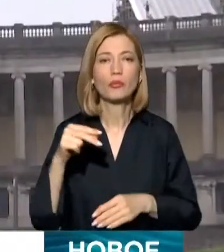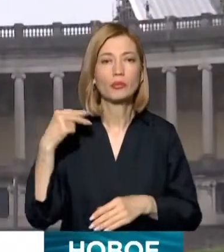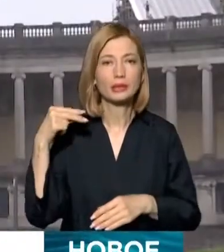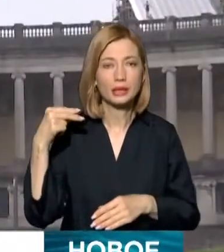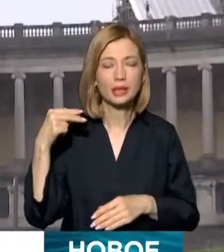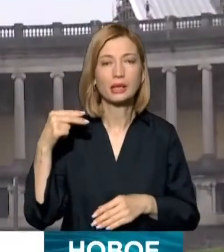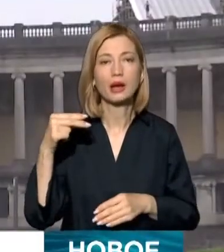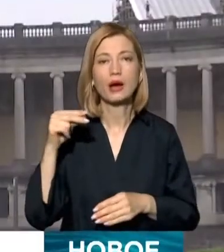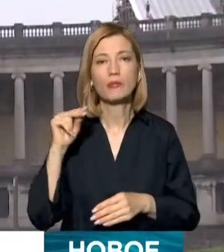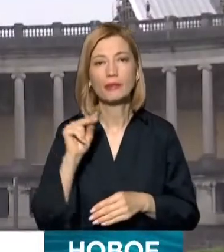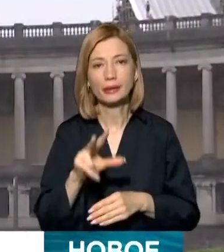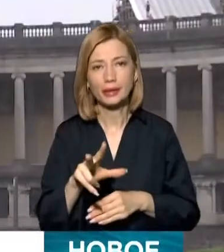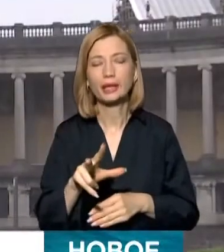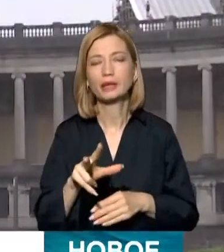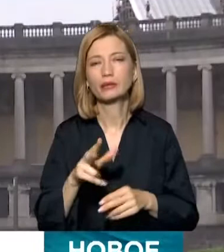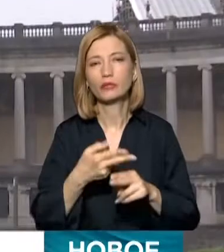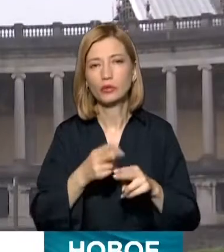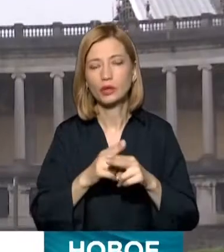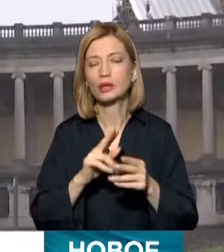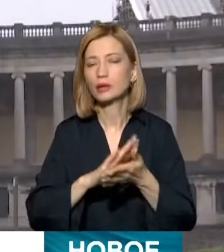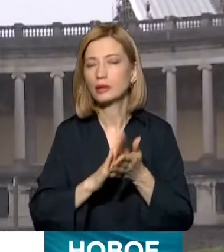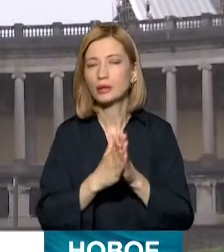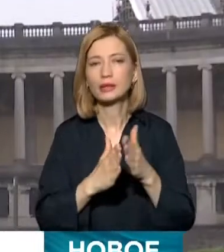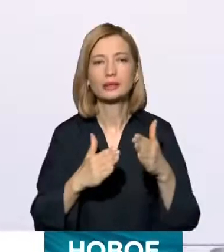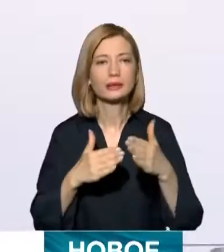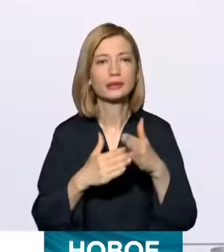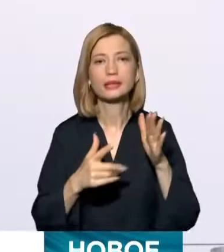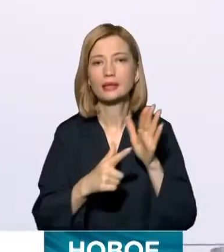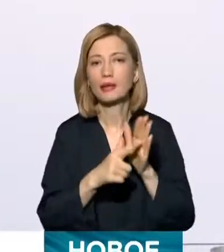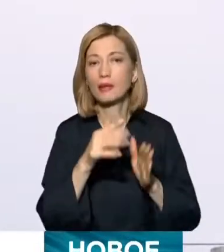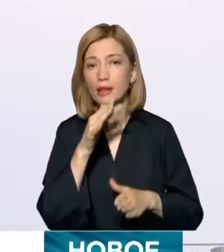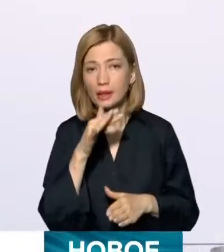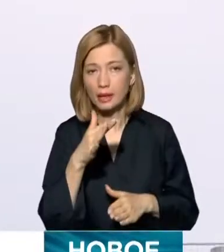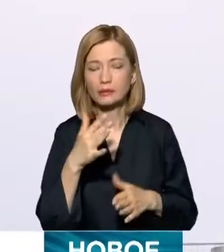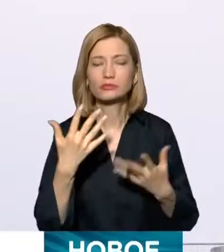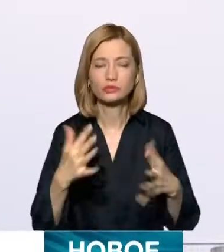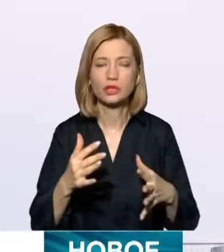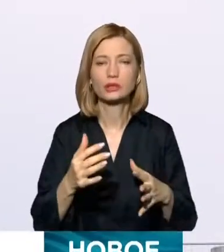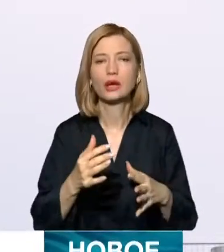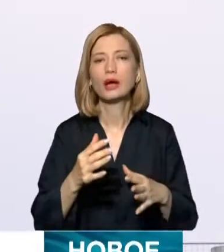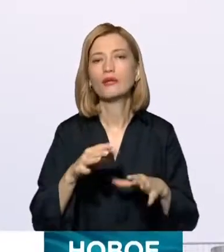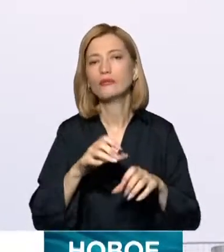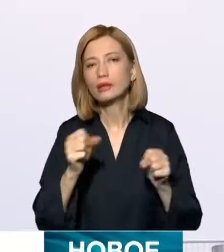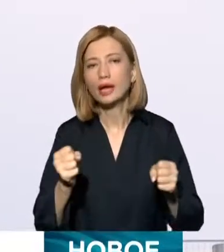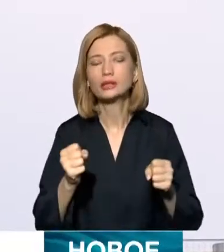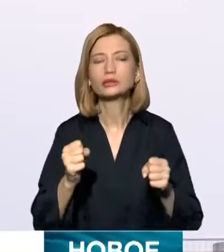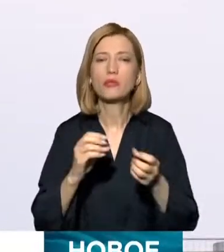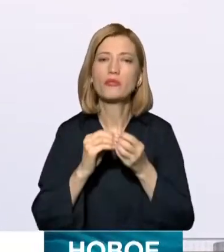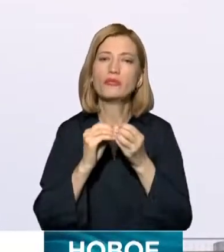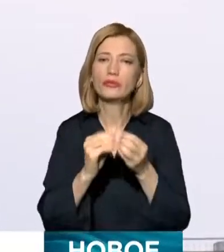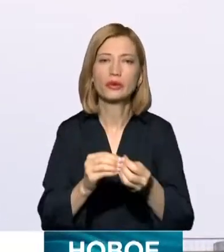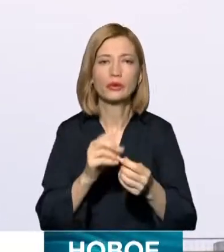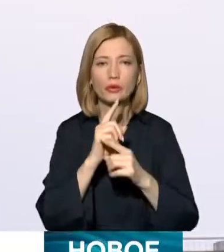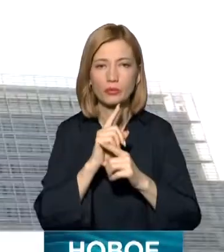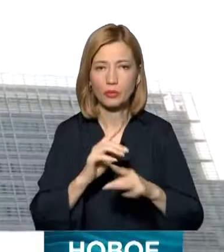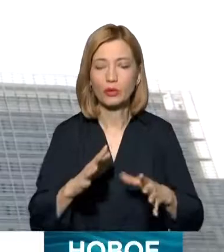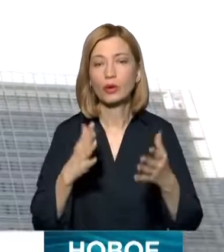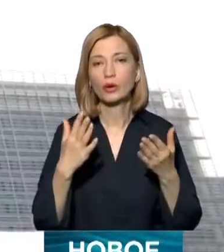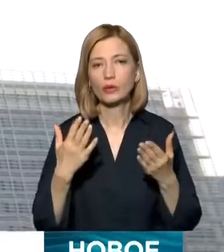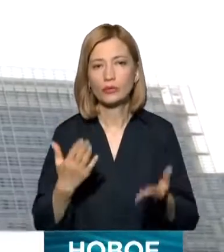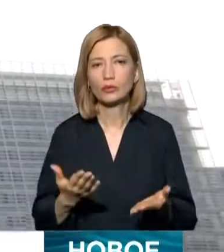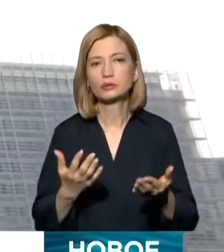по сроку исключит монополизацию власти. По словам экспертов, политические изменения – это возможность уйти